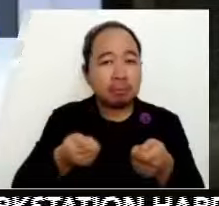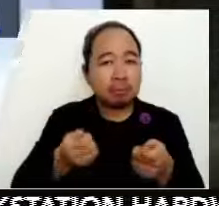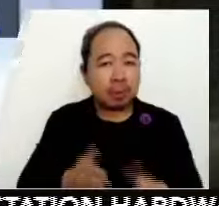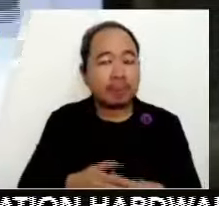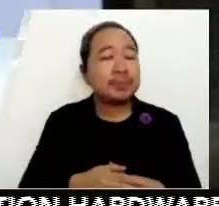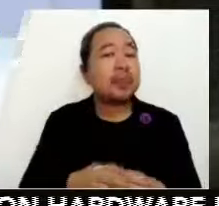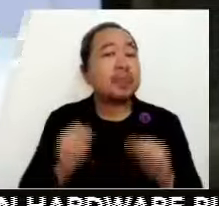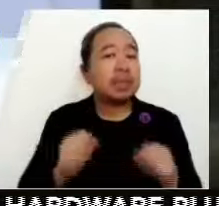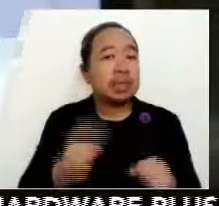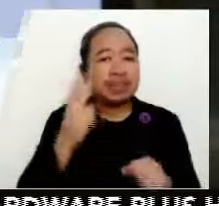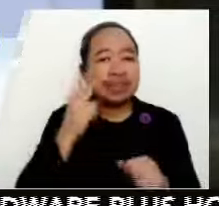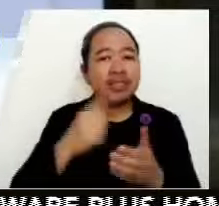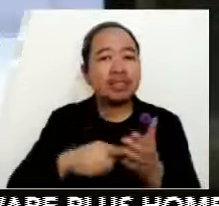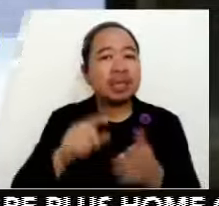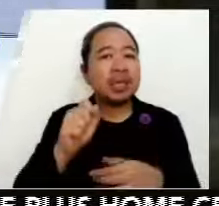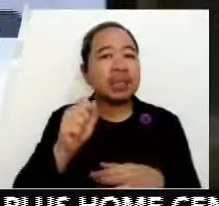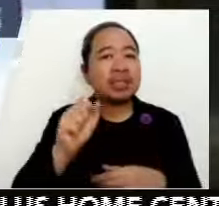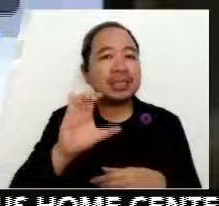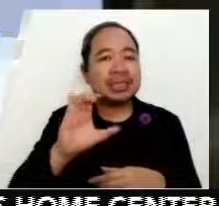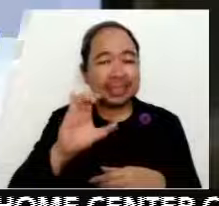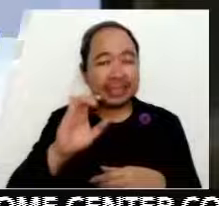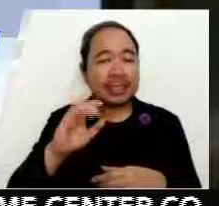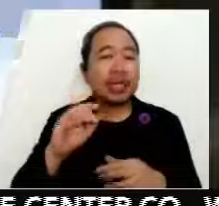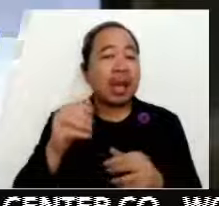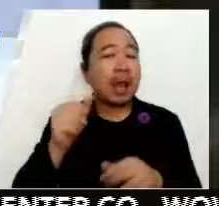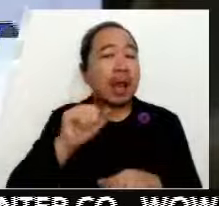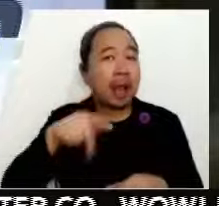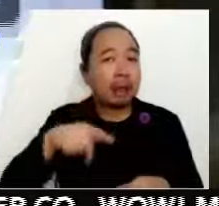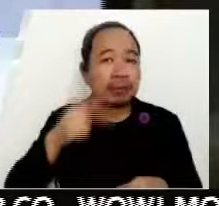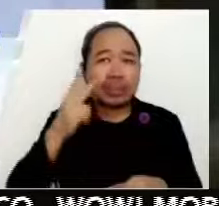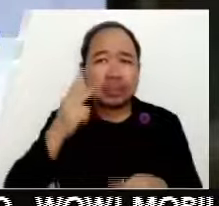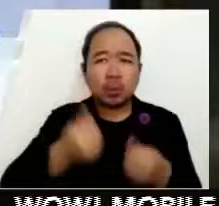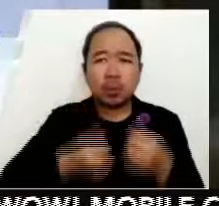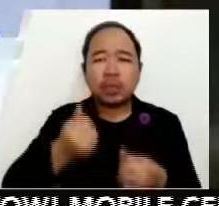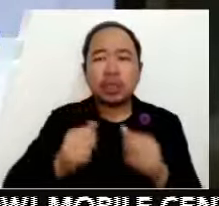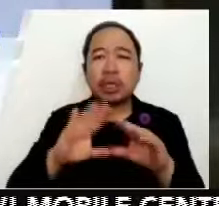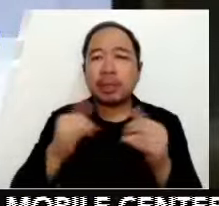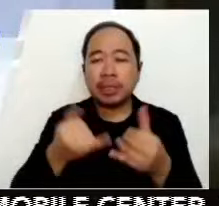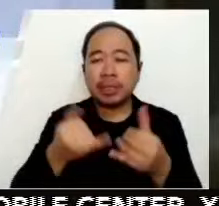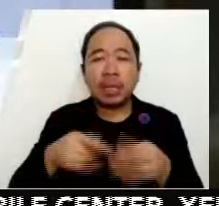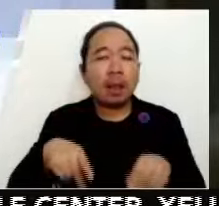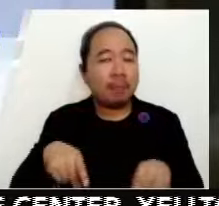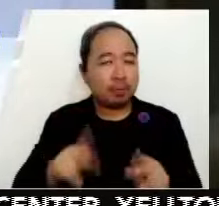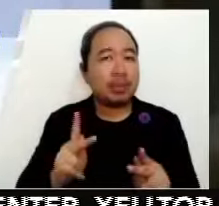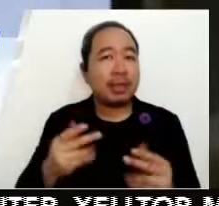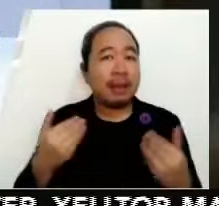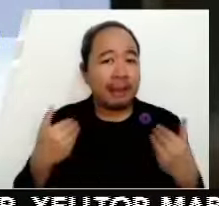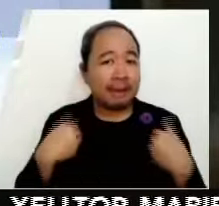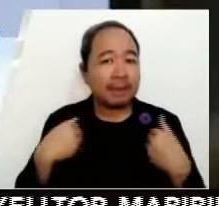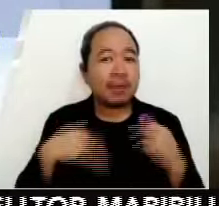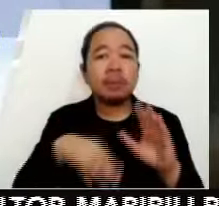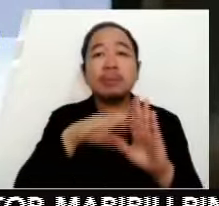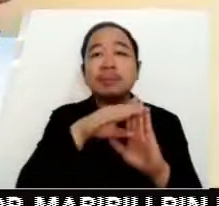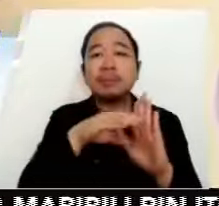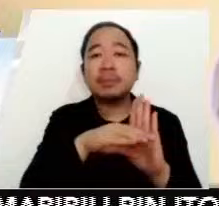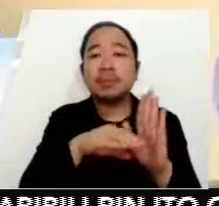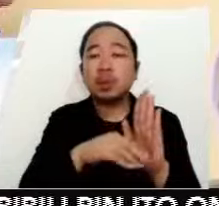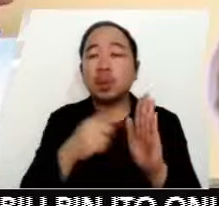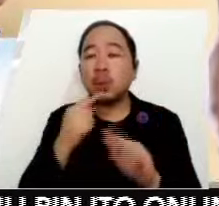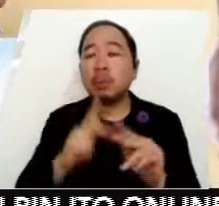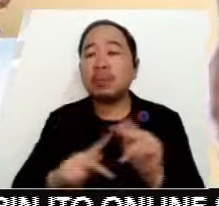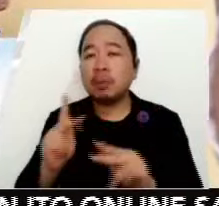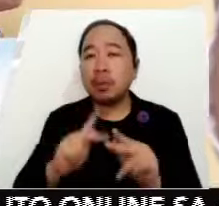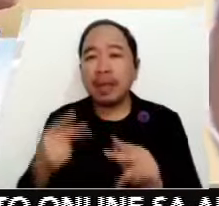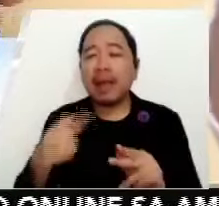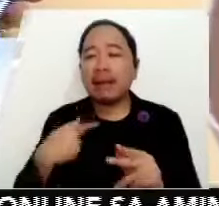ng mga kumpanyang rehistrado at may permit to offer and sell securities. Dito rin nakalista ang mga taong rehistrado sa SEC na